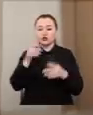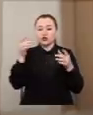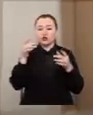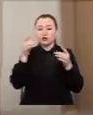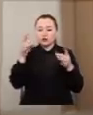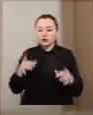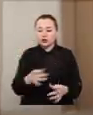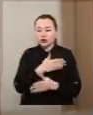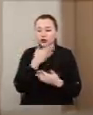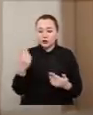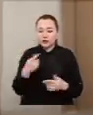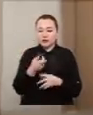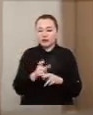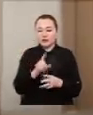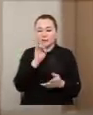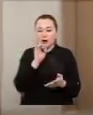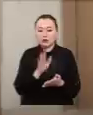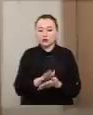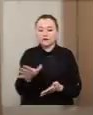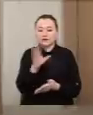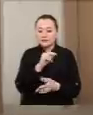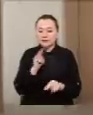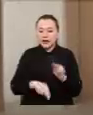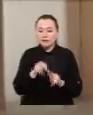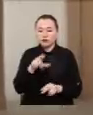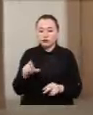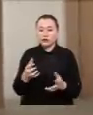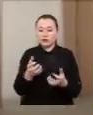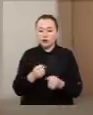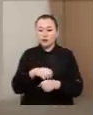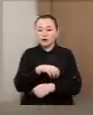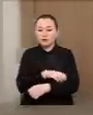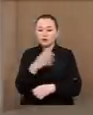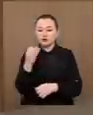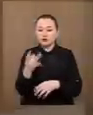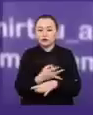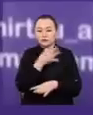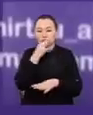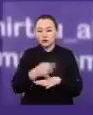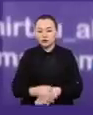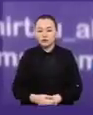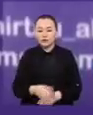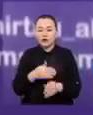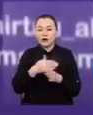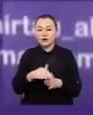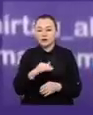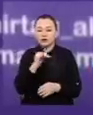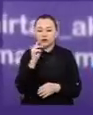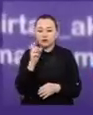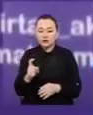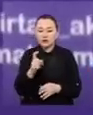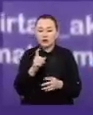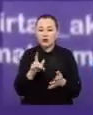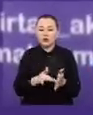это отговорка. Это позор. Вот позор всем строителям и приемной комиссии, еще раз скажу. Отделом ЖКХ города